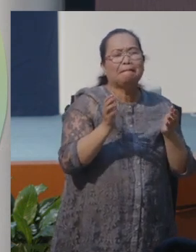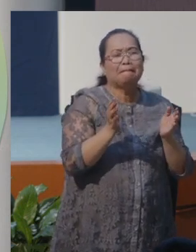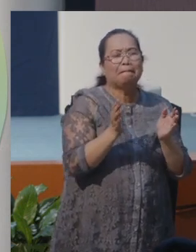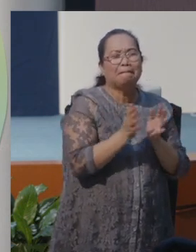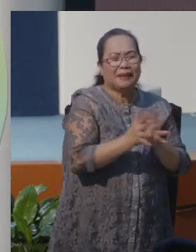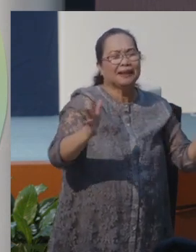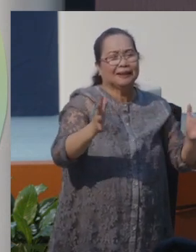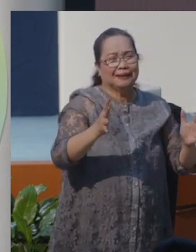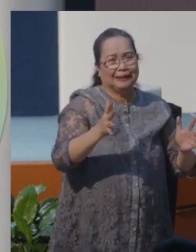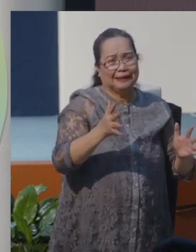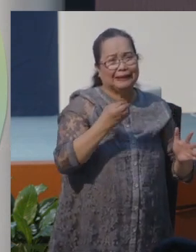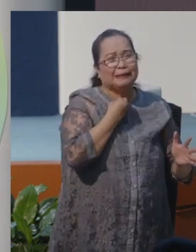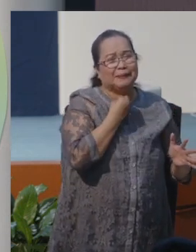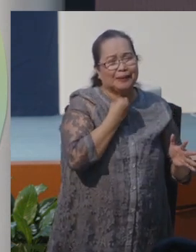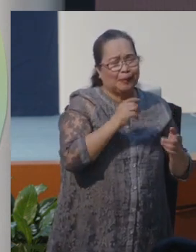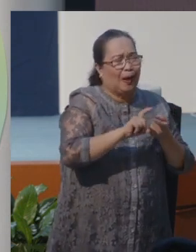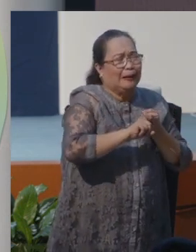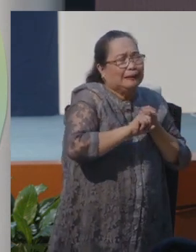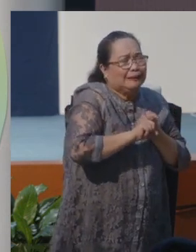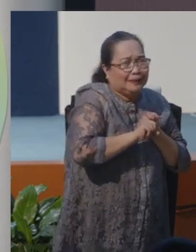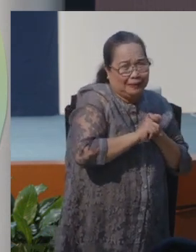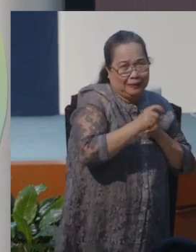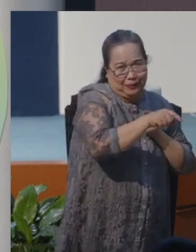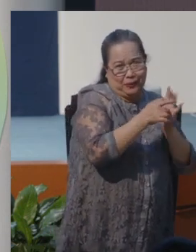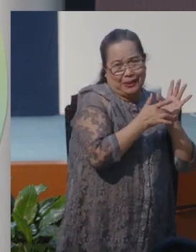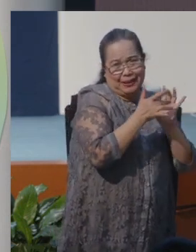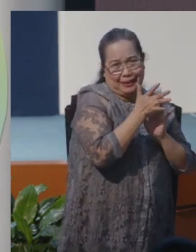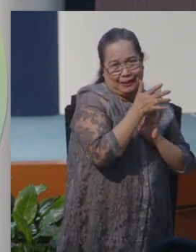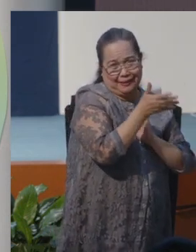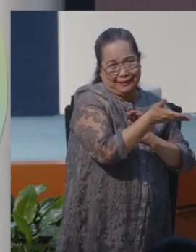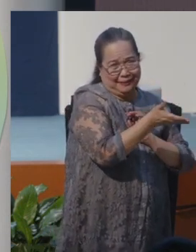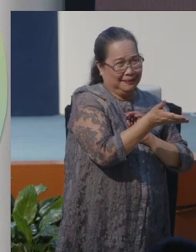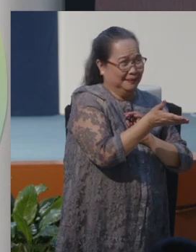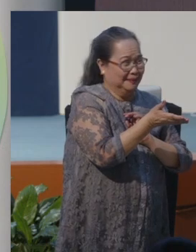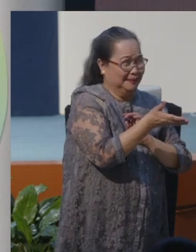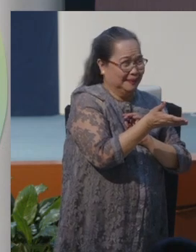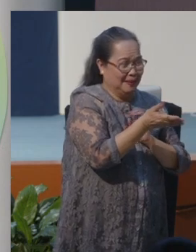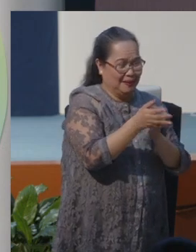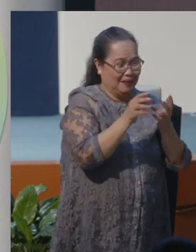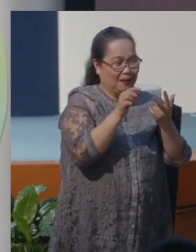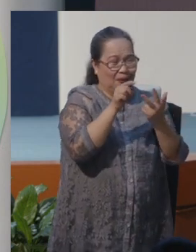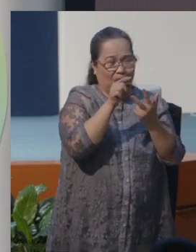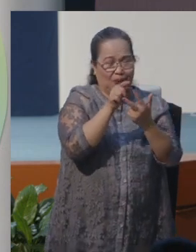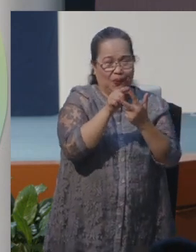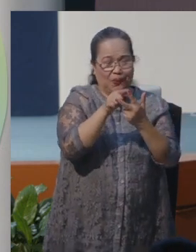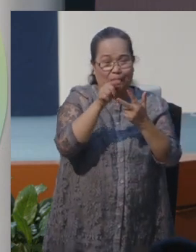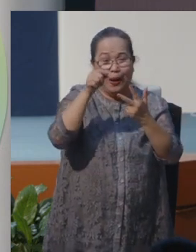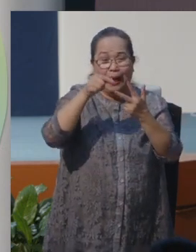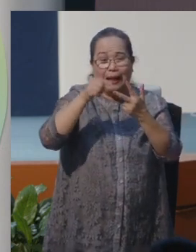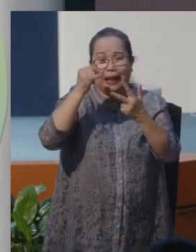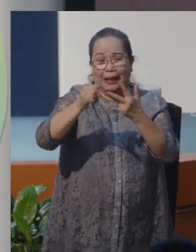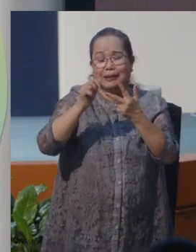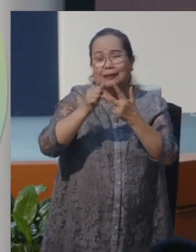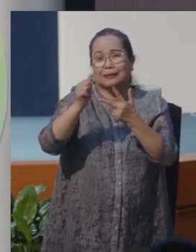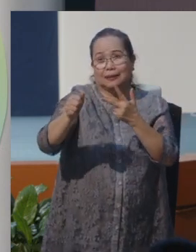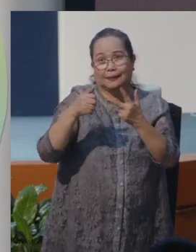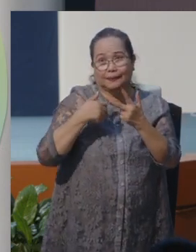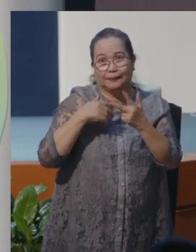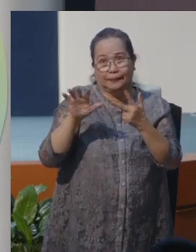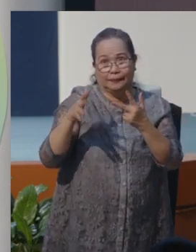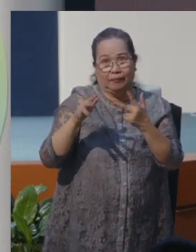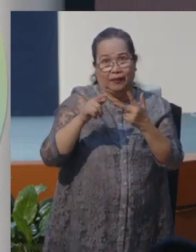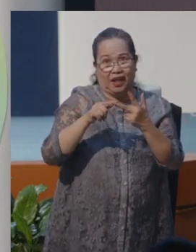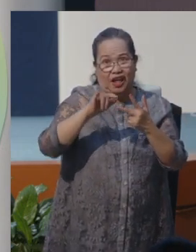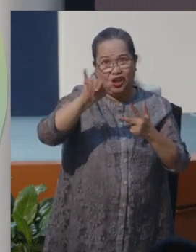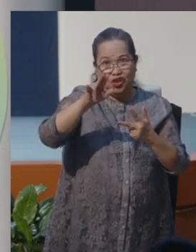Jesus at yung susunod na pinakamalapit at yung pinaka hindi malapit sa kanya. At ang huli sa lahat palagi, si